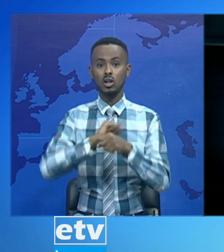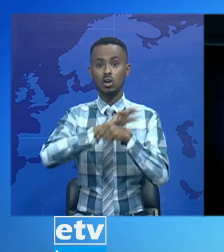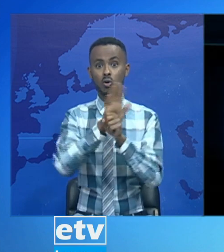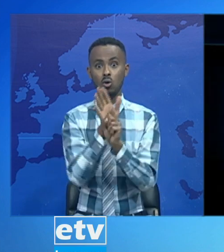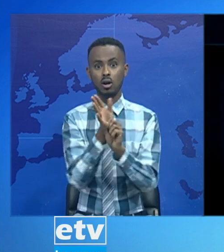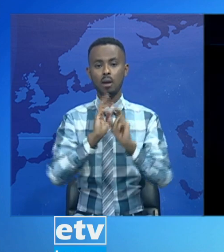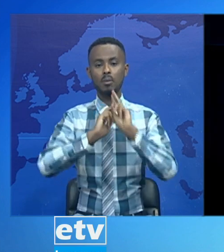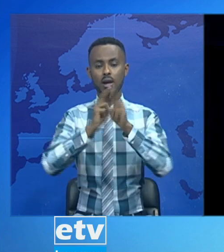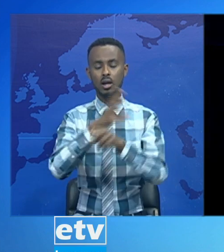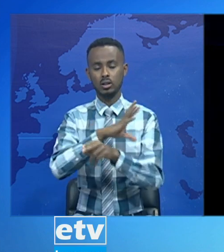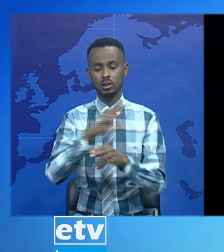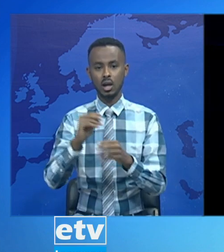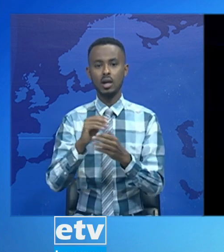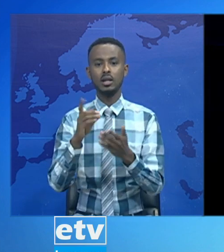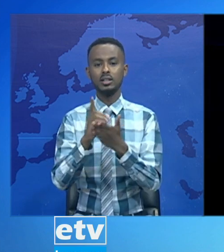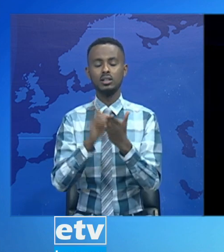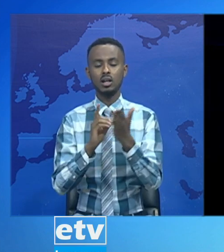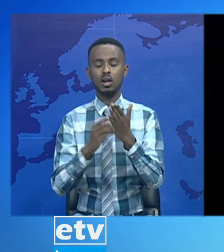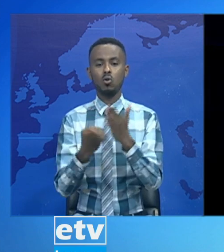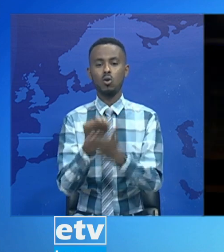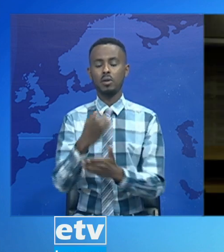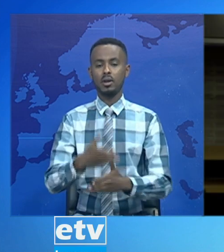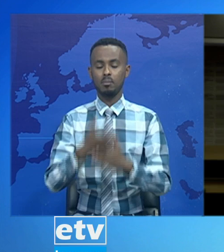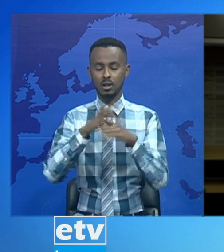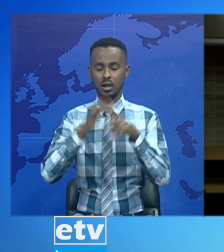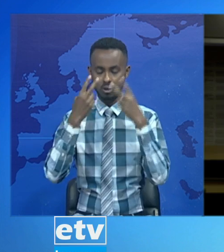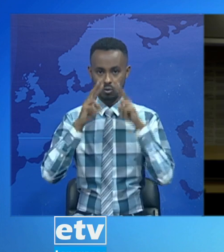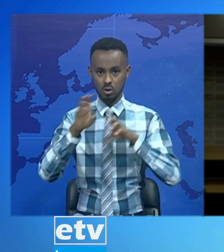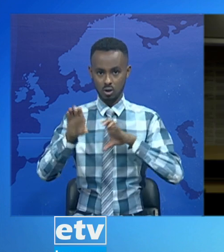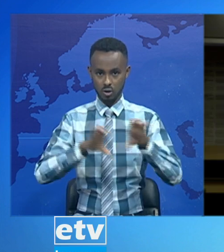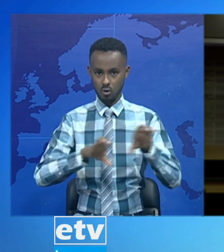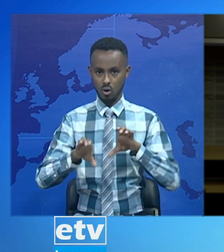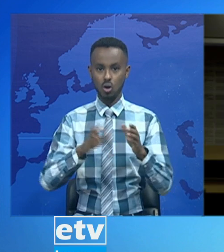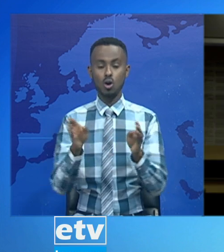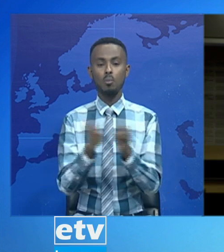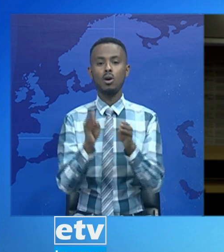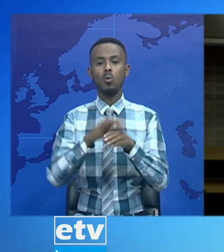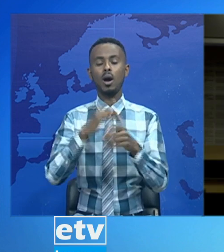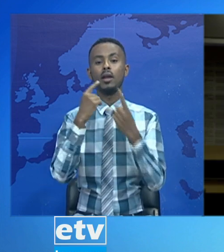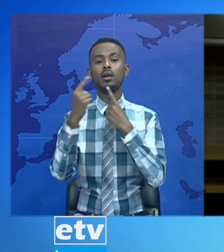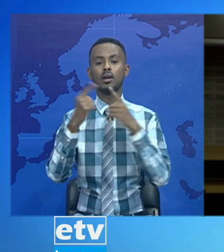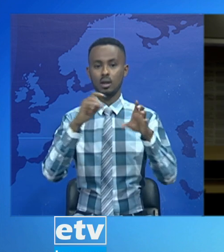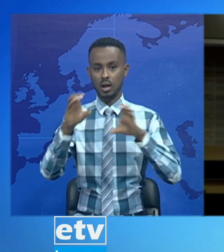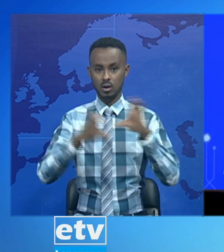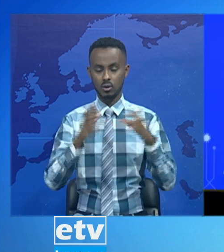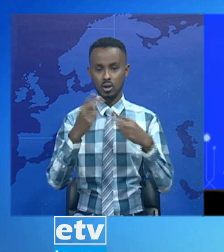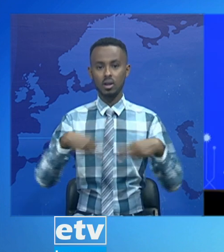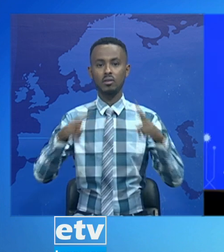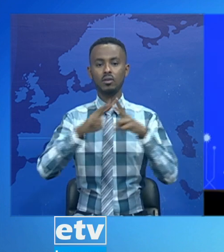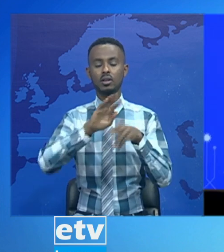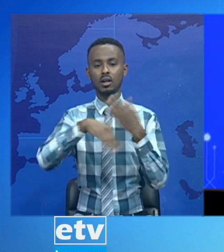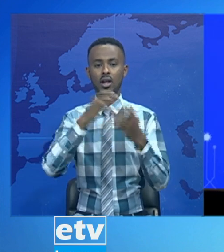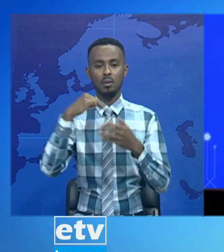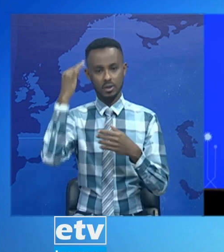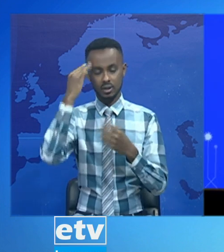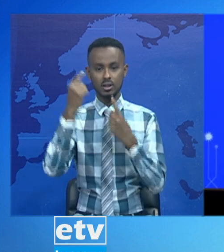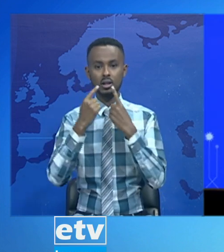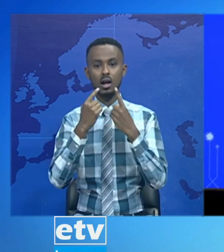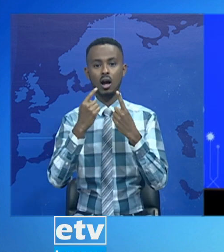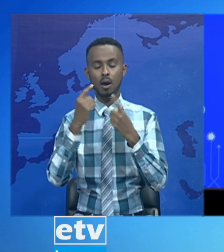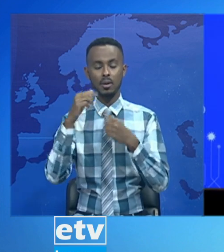የኮቪድ-19 ምላሽና የዲጂታል ኢኮኖሚ ግንባታ ላይ ትኩረቱን አድርጓል። በጉባኤው ላይ ንግግር ያደረጉት የፌዲ ጠቅላይ ሚኒስትር አብይ